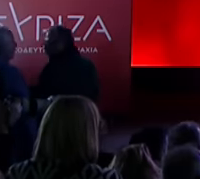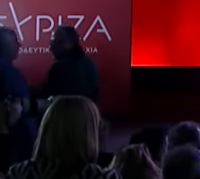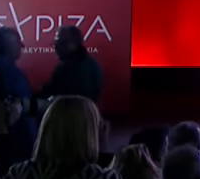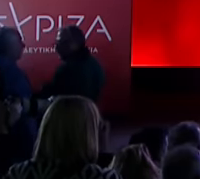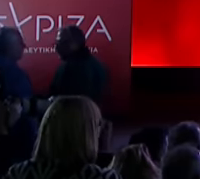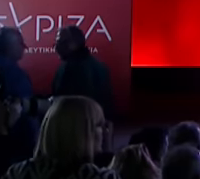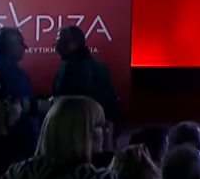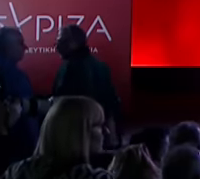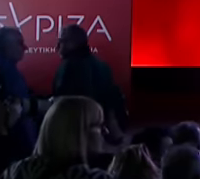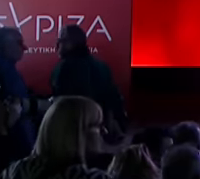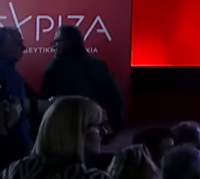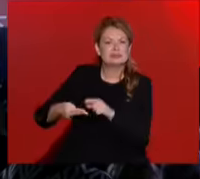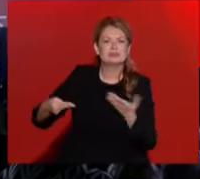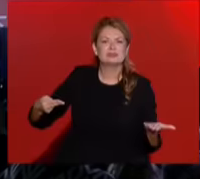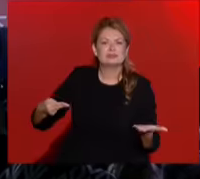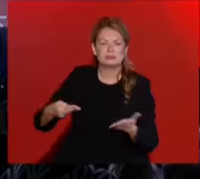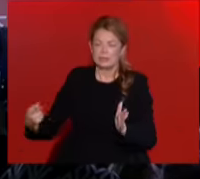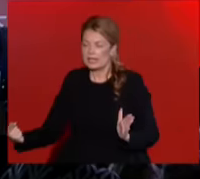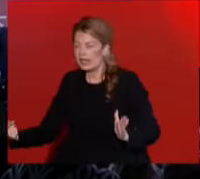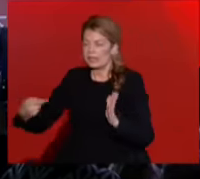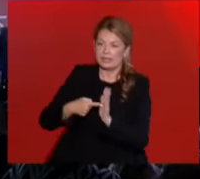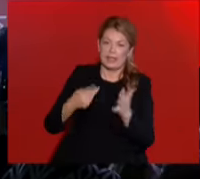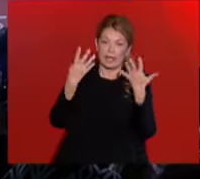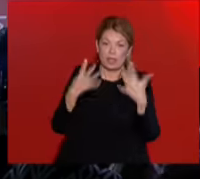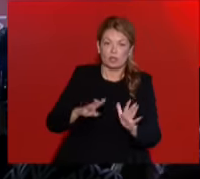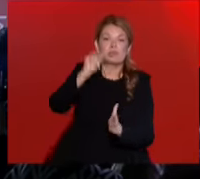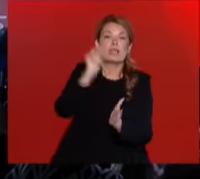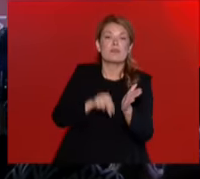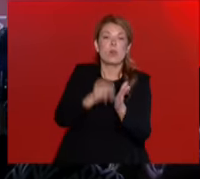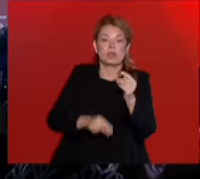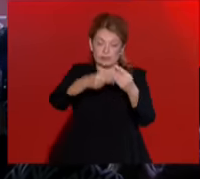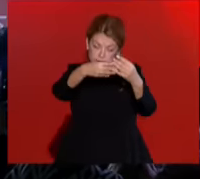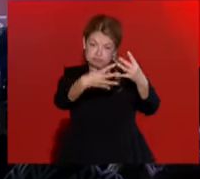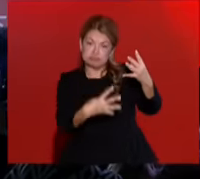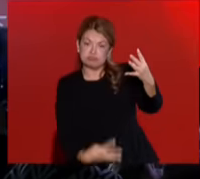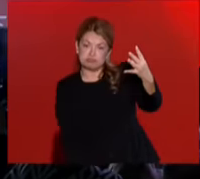Λέει με 1.900 υπογραφές.